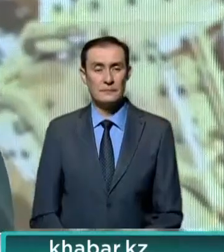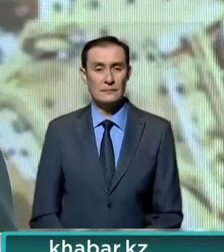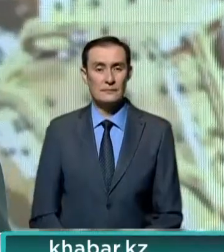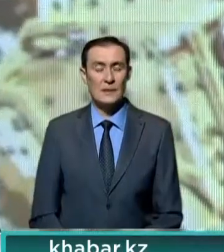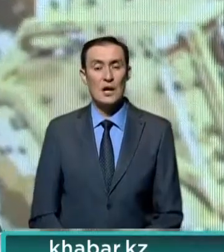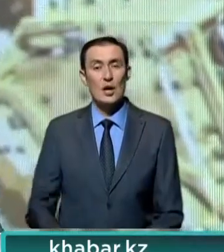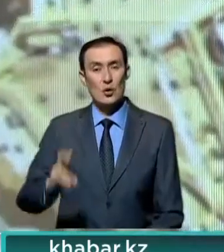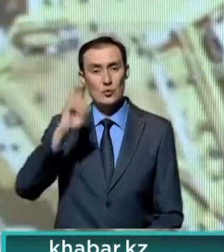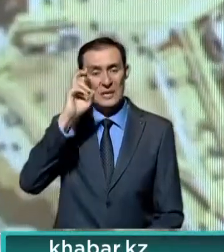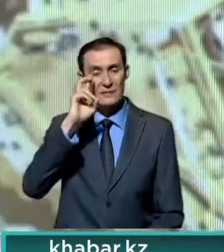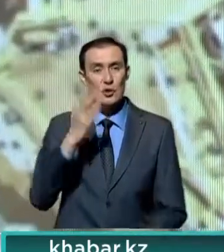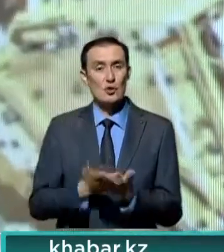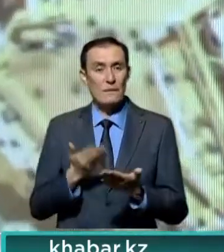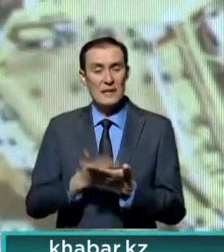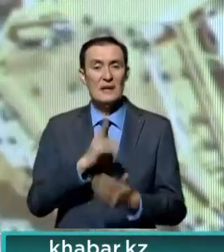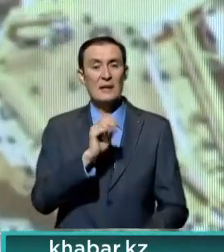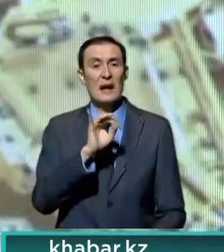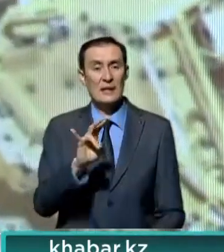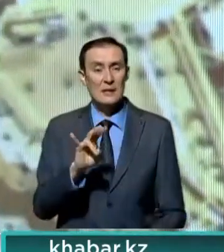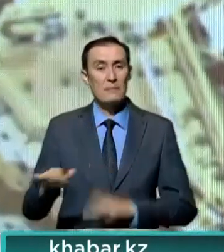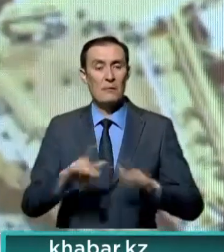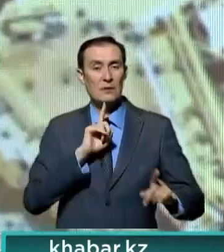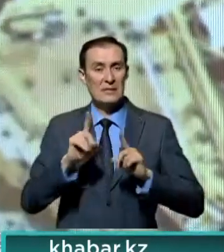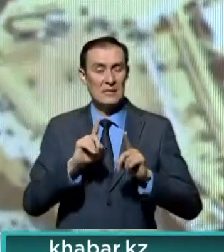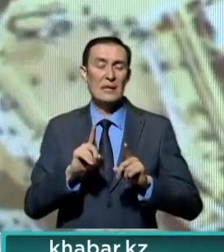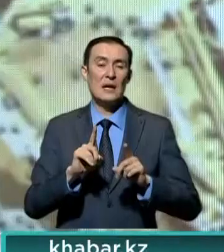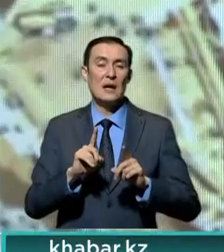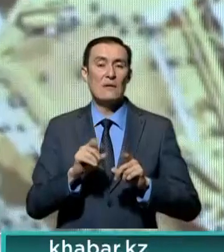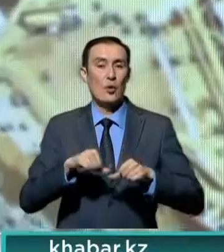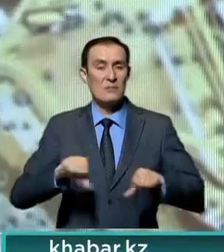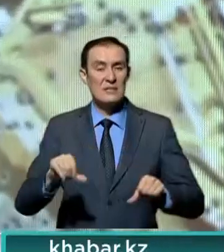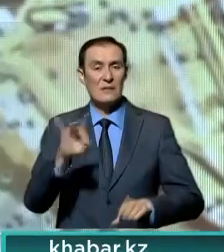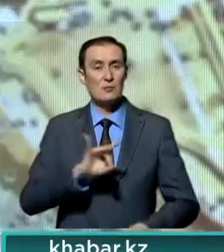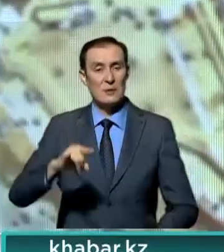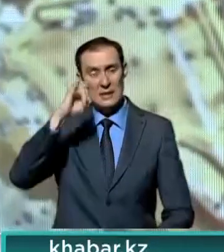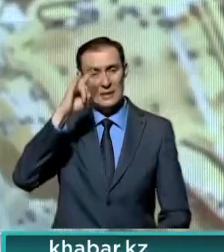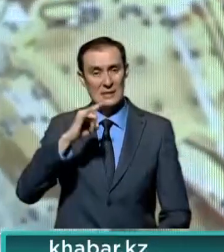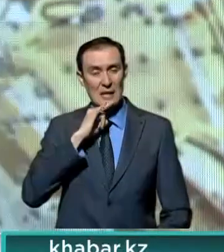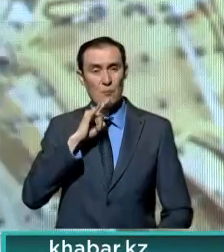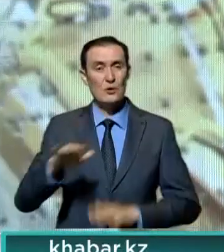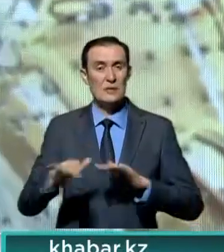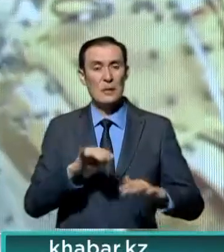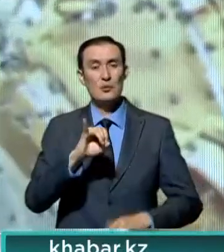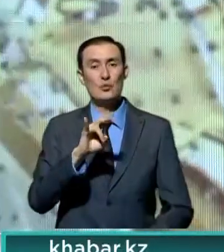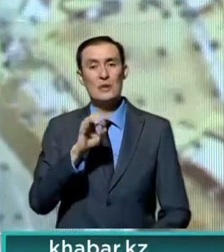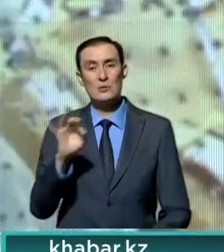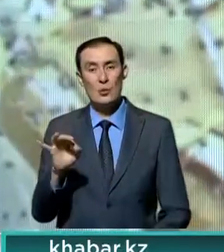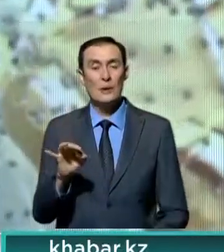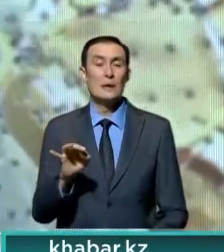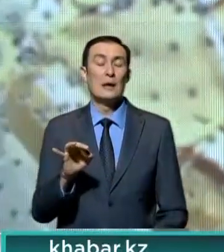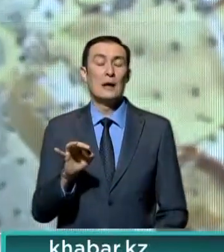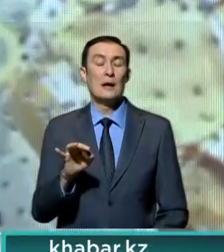К другим темам. Государственный советник Ерлан Карин провел заседание Национальной комиссии Республики Казахстан по делам ЮНЕСКО и